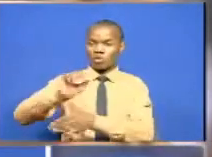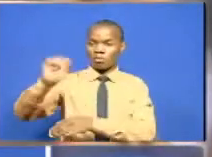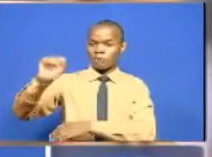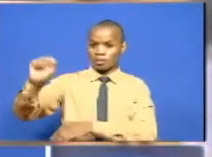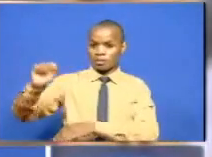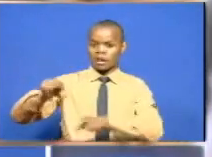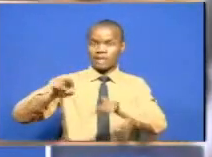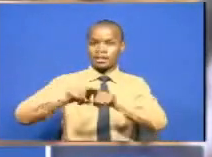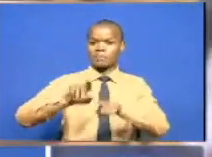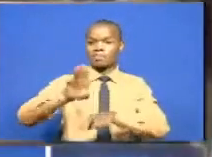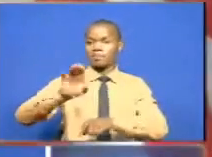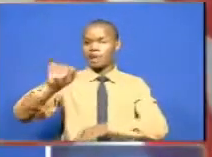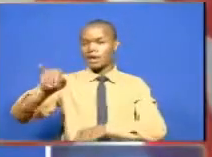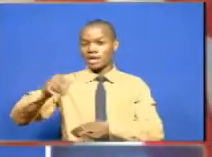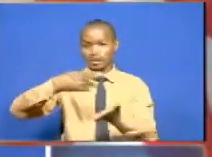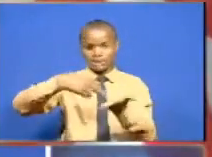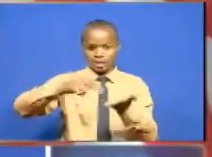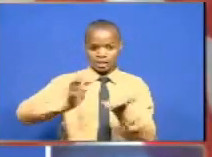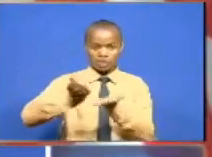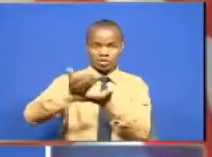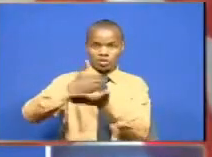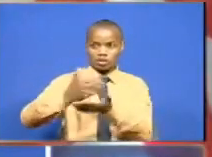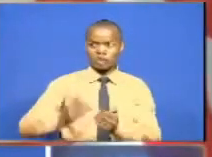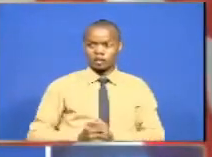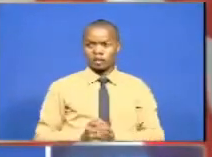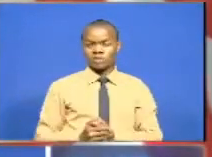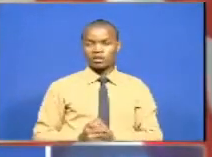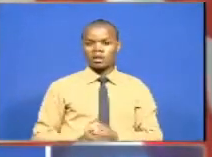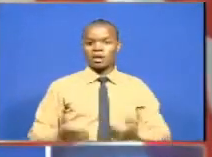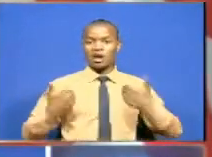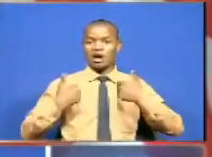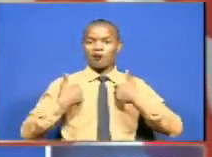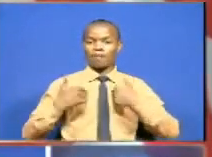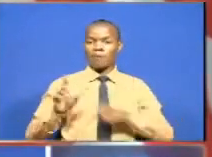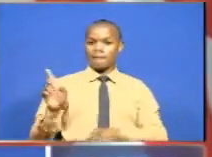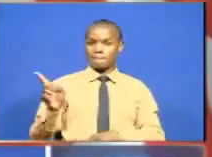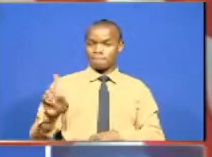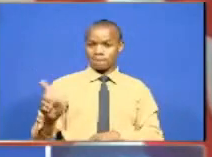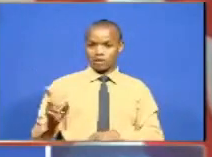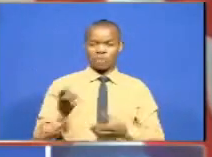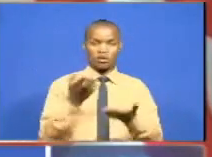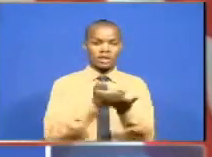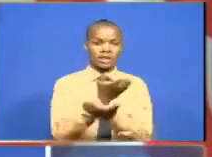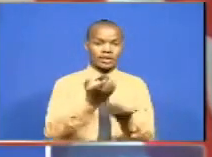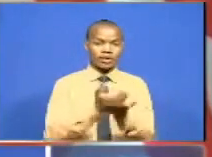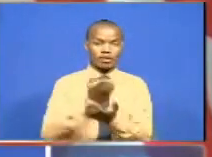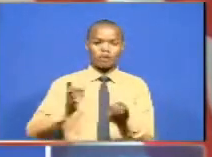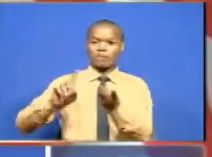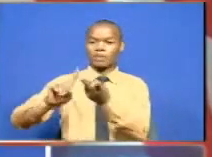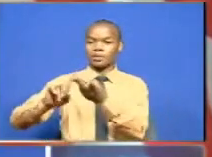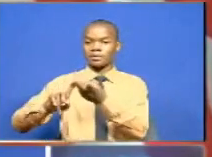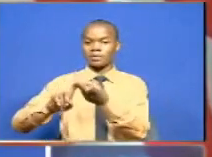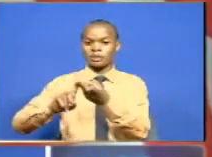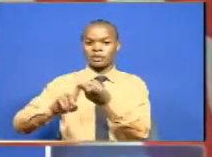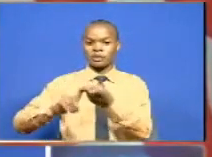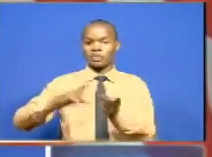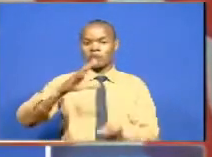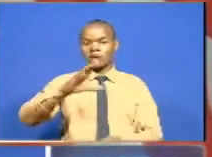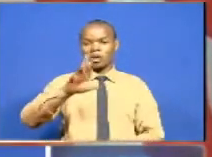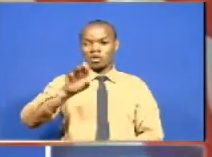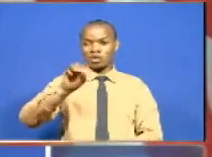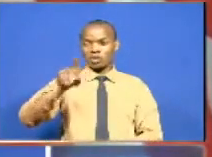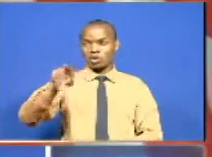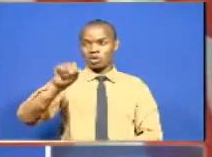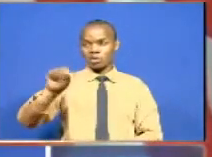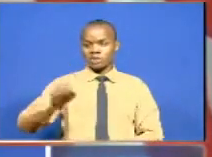Initiative signature collection drive. Sasa kuna mambo kama blue economy, kuna mambo kama ya cash crops ambazo kwa kuna shida before, lakini